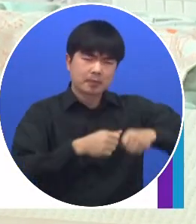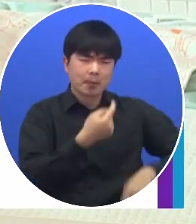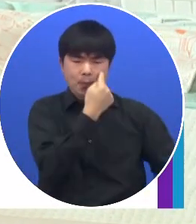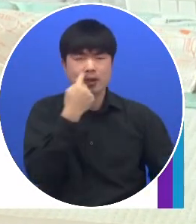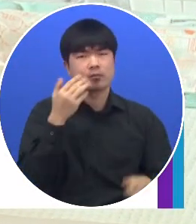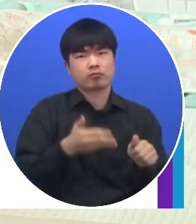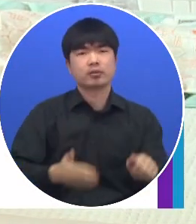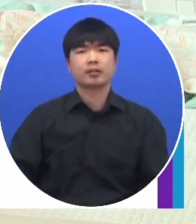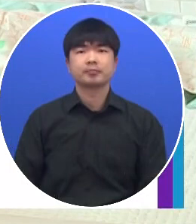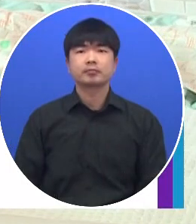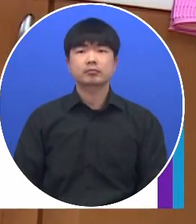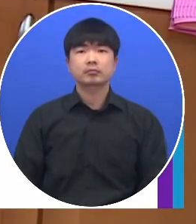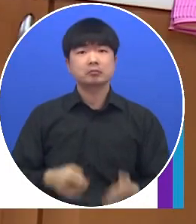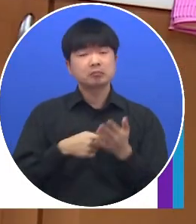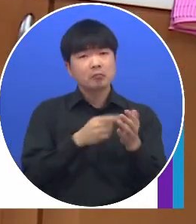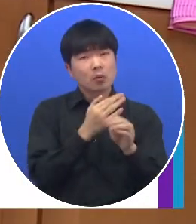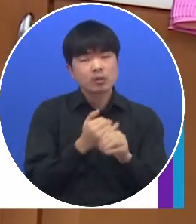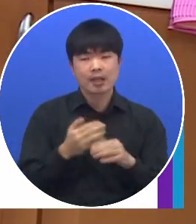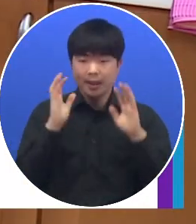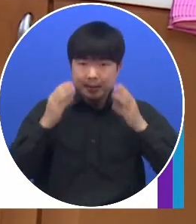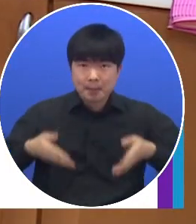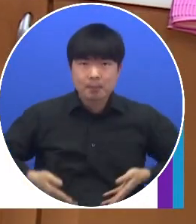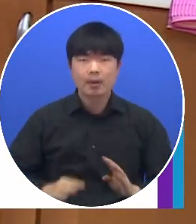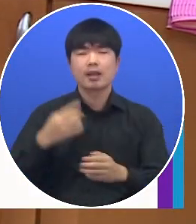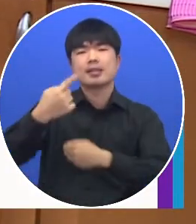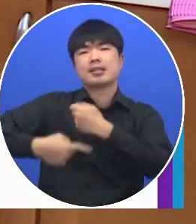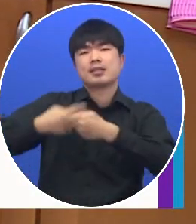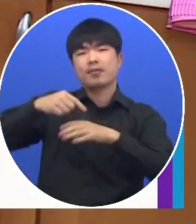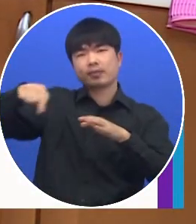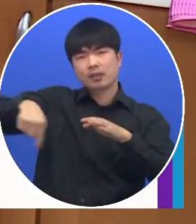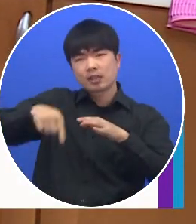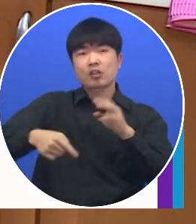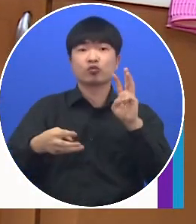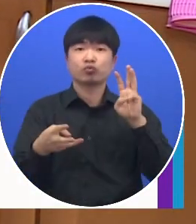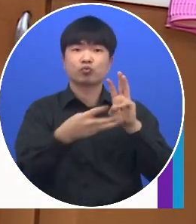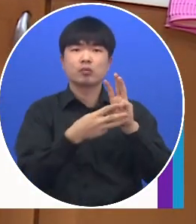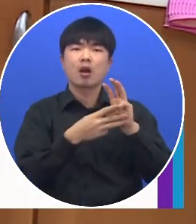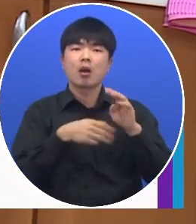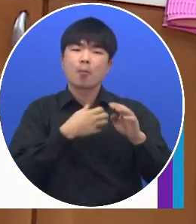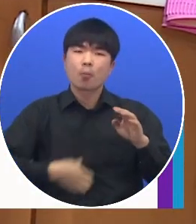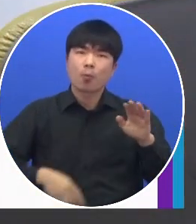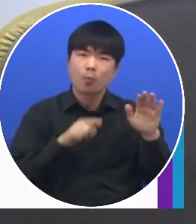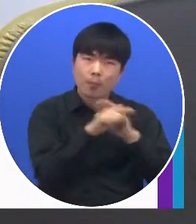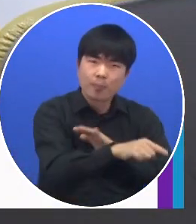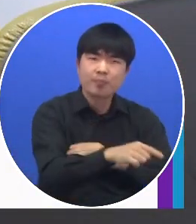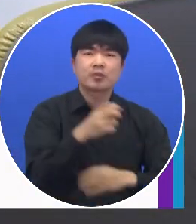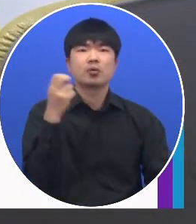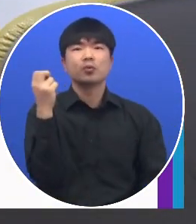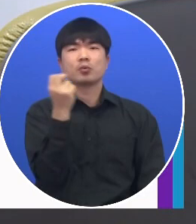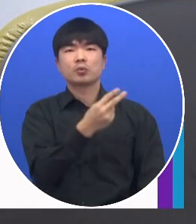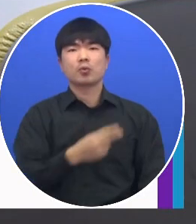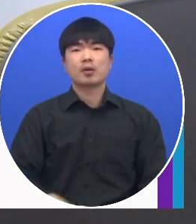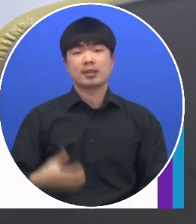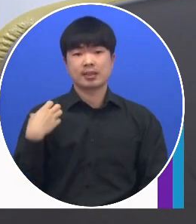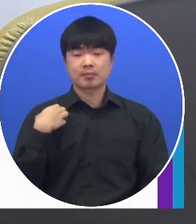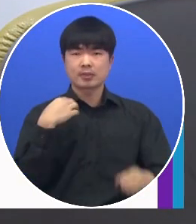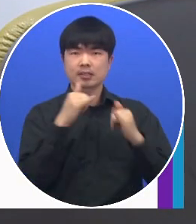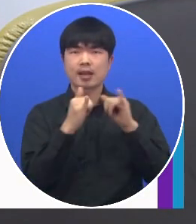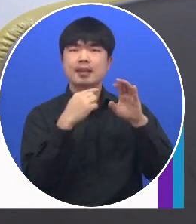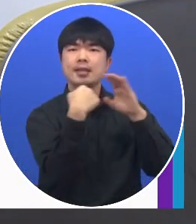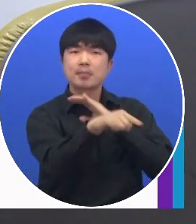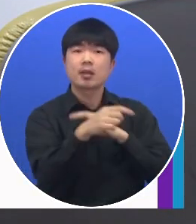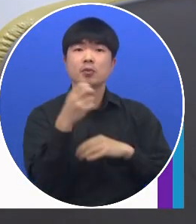꼼꼼히 확인해 주시기 바랍니다 실정기간은 출산일로부터 1년 이내이며 중랑구 보건소 방문